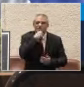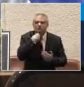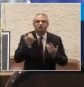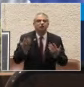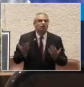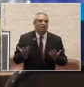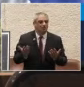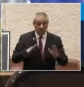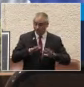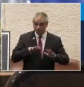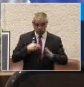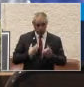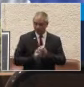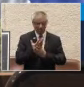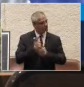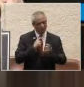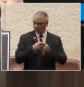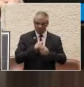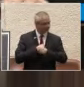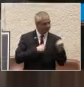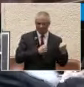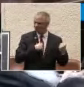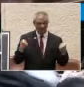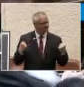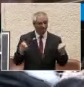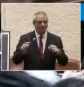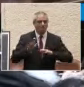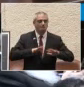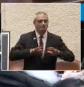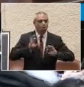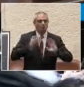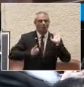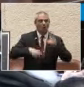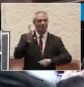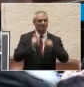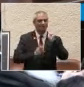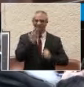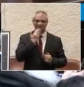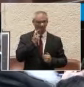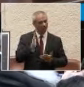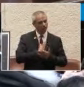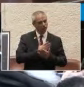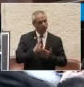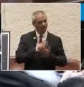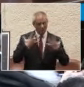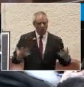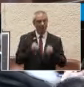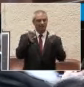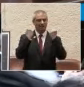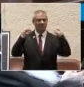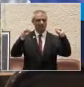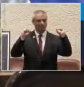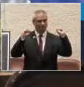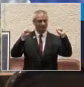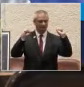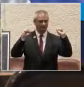היא לא שמאל ולא ימין. היא ממשלה של רוב אזרחי ישראל שהחליטו להציל את הדמוקרטיה. הדיון הזה הולך אחורה